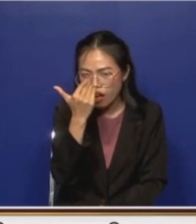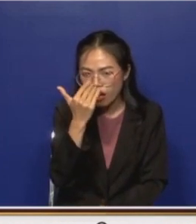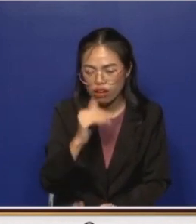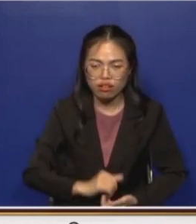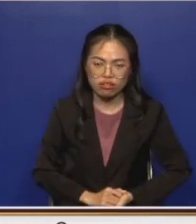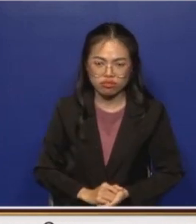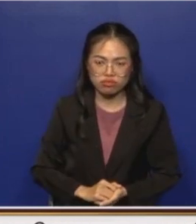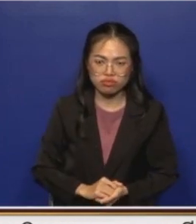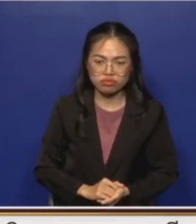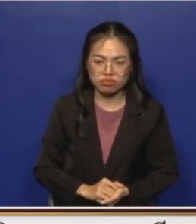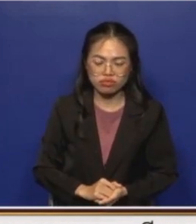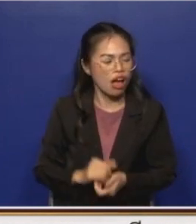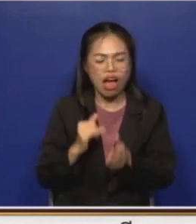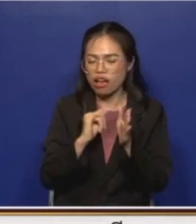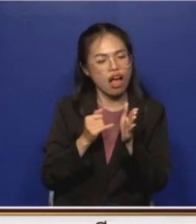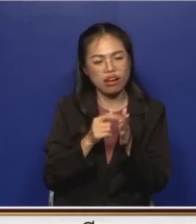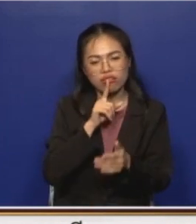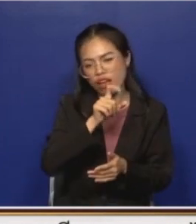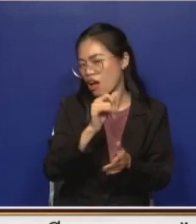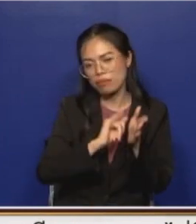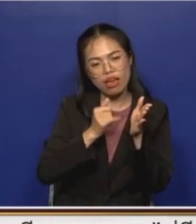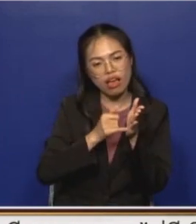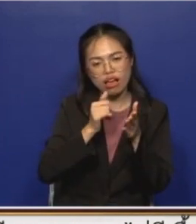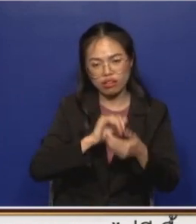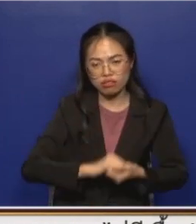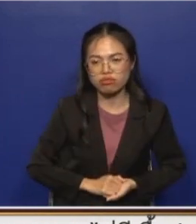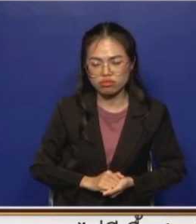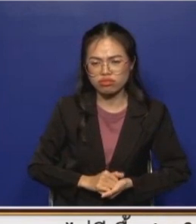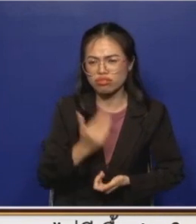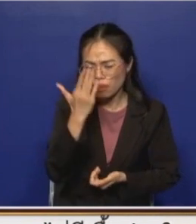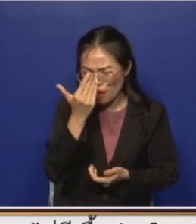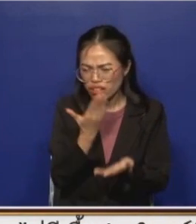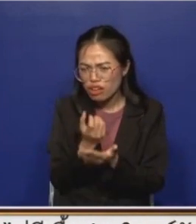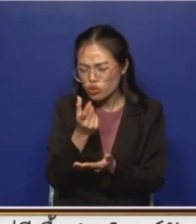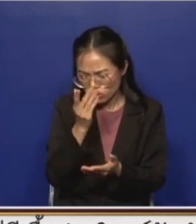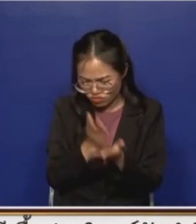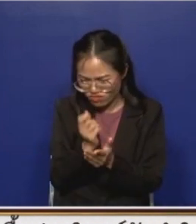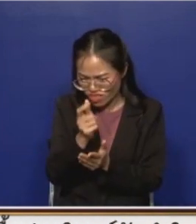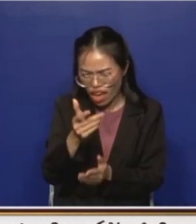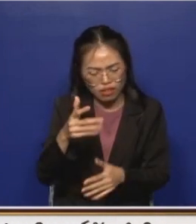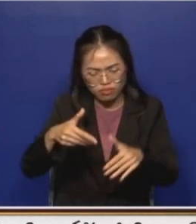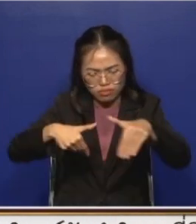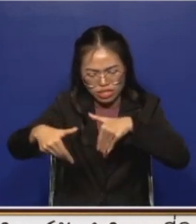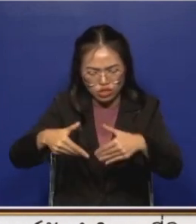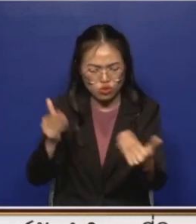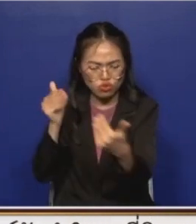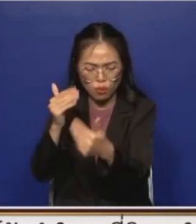อบจก็มีเขารู้หมดทุกตำบลทุกอำเภอเขาทำไมไม่แจกเงินสดให้เขาฮะ